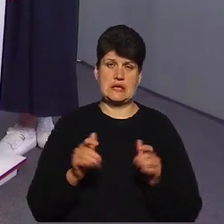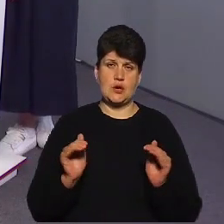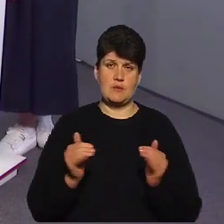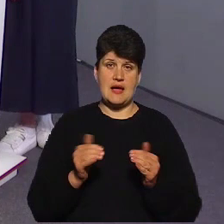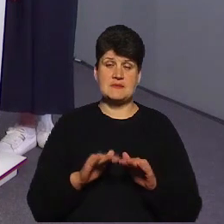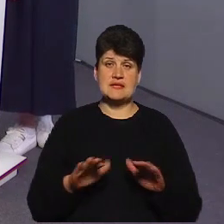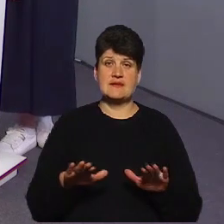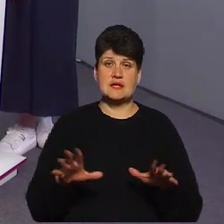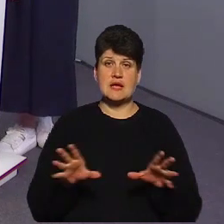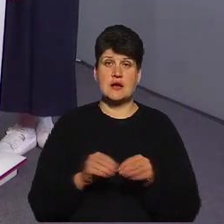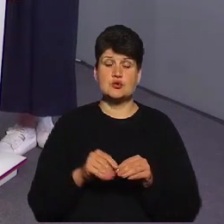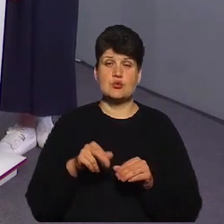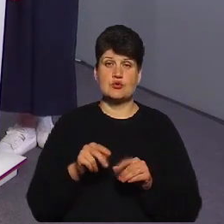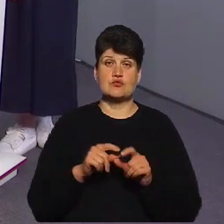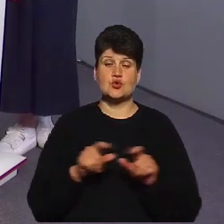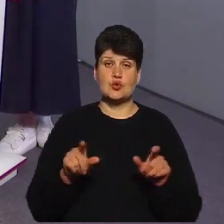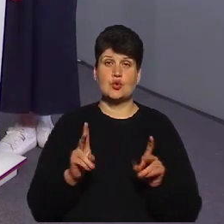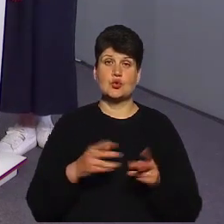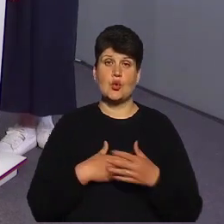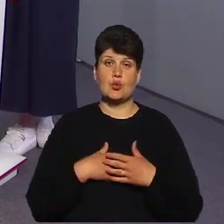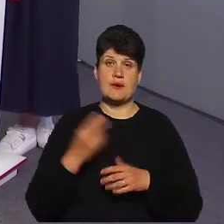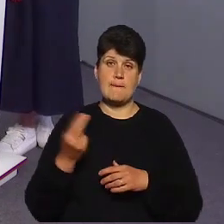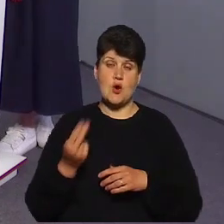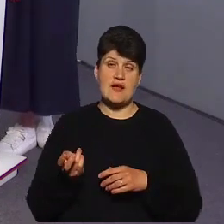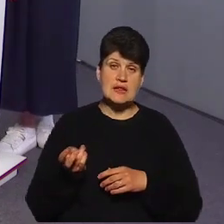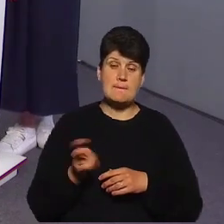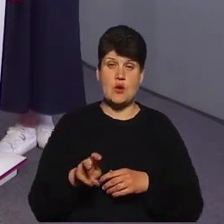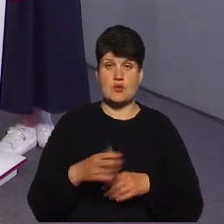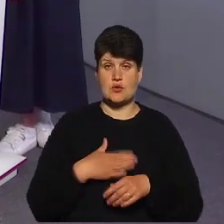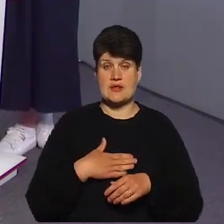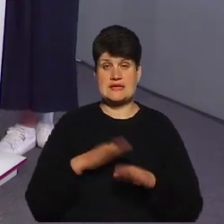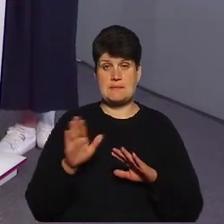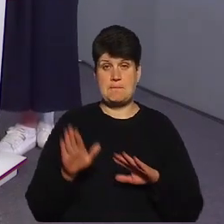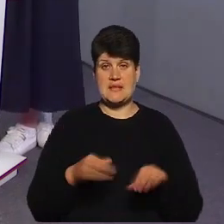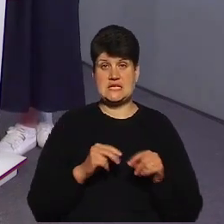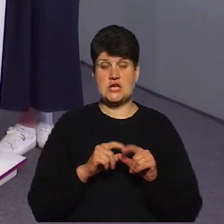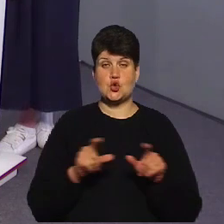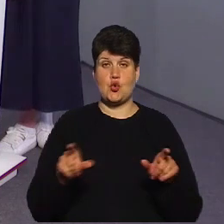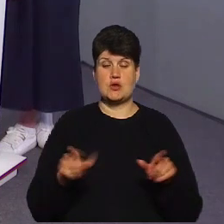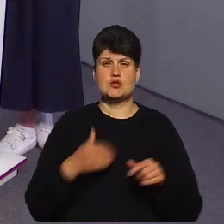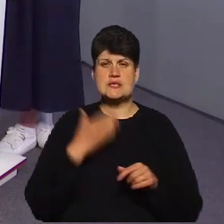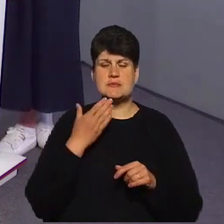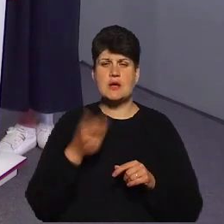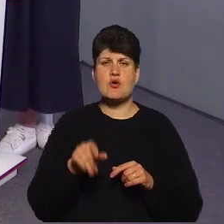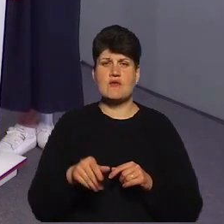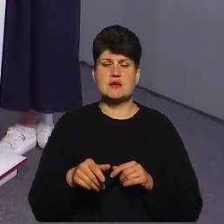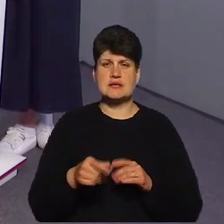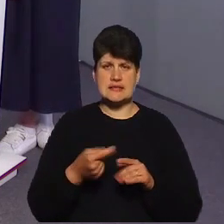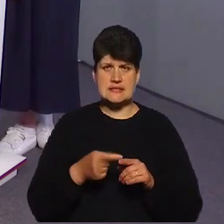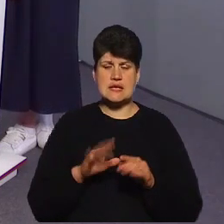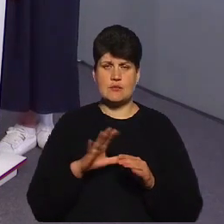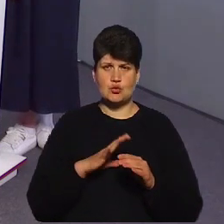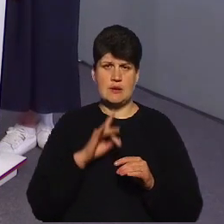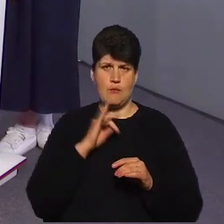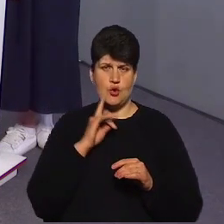тому вони, ті, хто люблять малювати, вони приходять до нас після школи. То якщо я запитаю про вашу аудиторію, то все-таки акцент буде на молоді, на школярах.